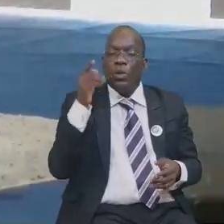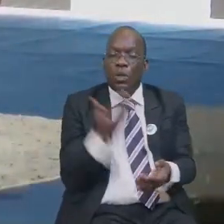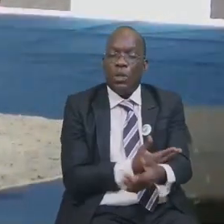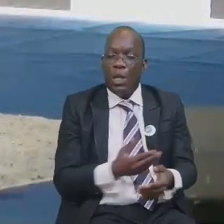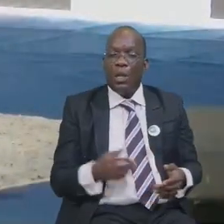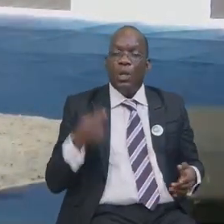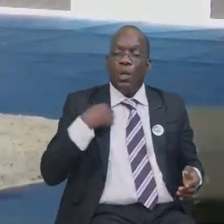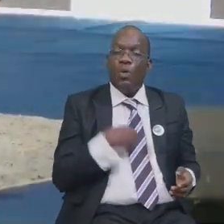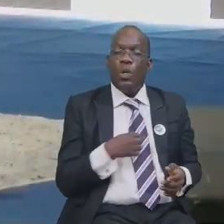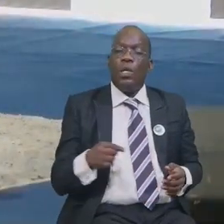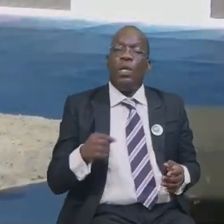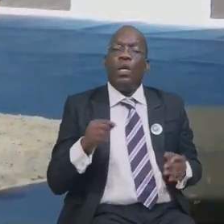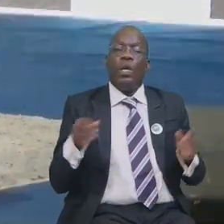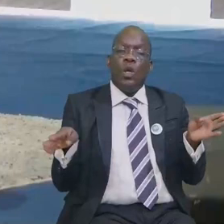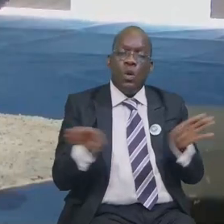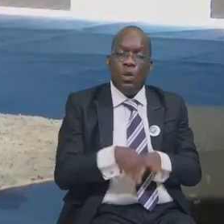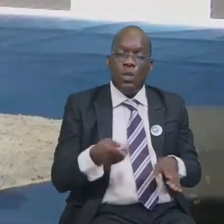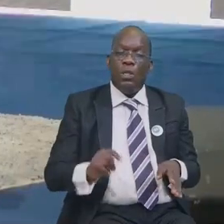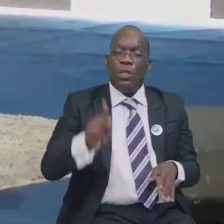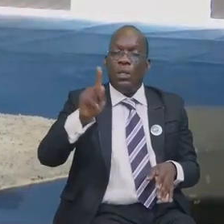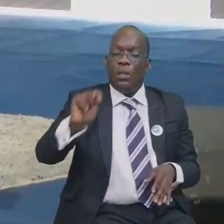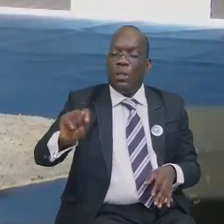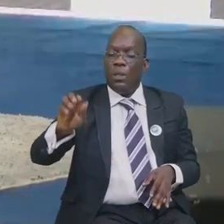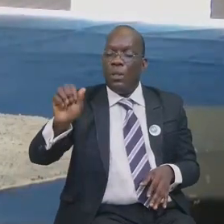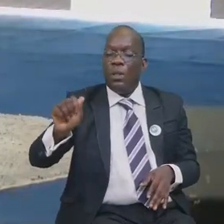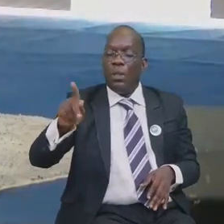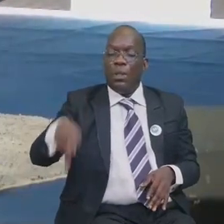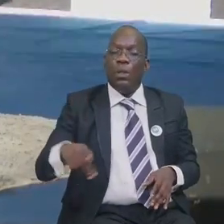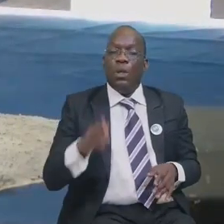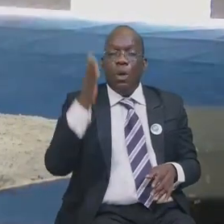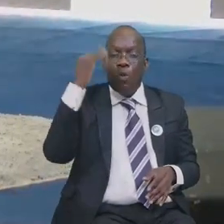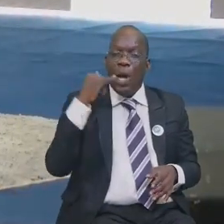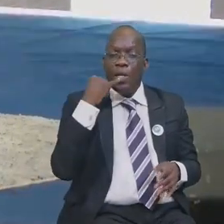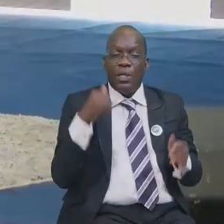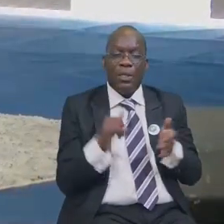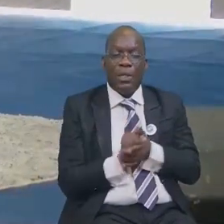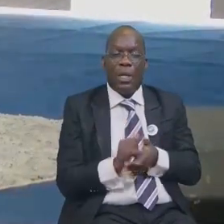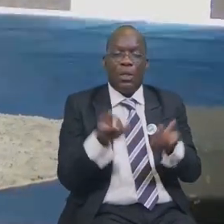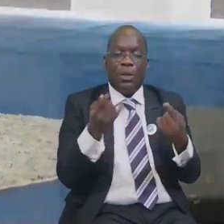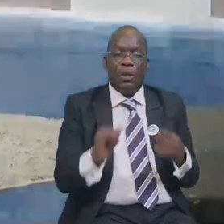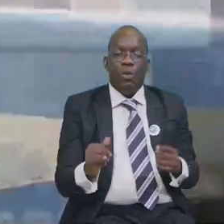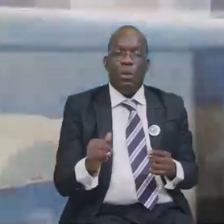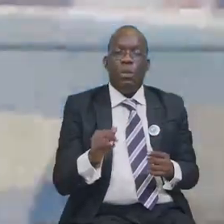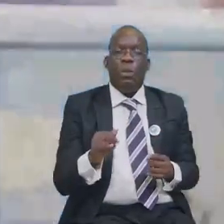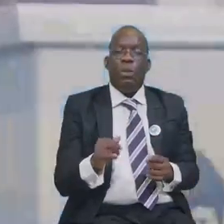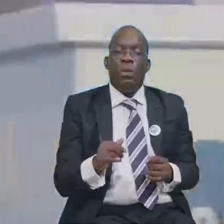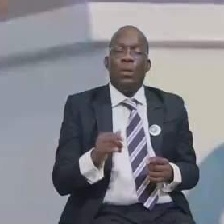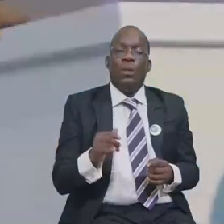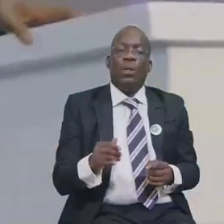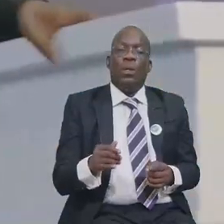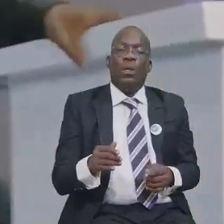d'essuyer le sol. Non, allez fermer le robinet. Comment, d'où est-ce que ça vient? Pourquoi est-ce que ça, d'où est-ce que ça vient?